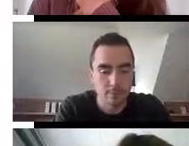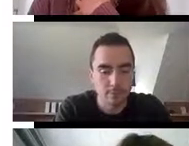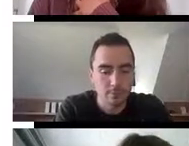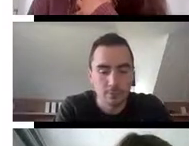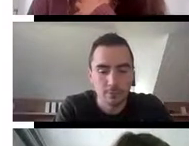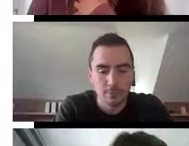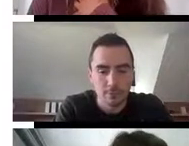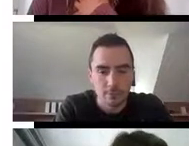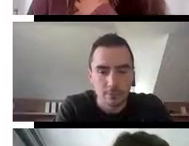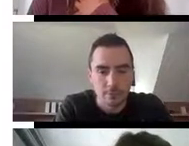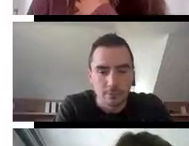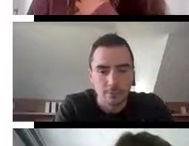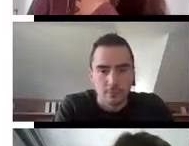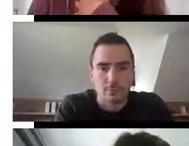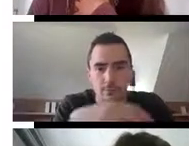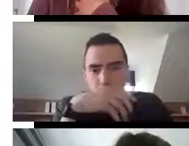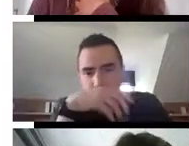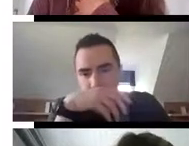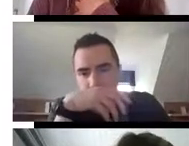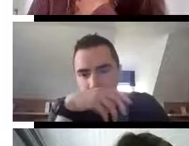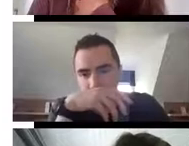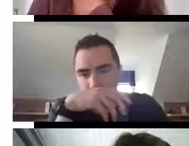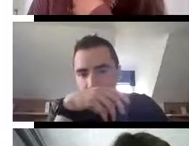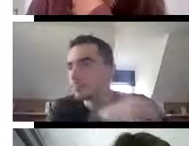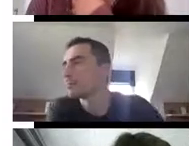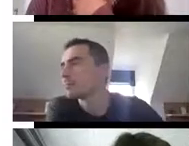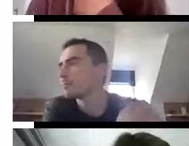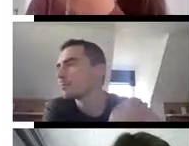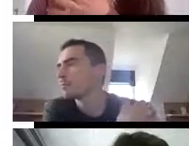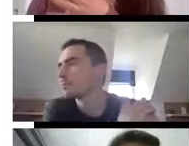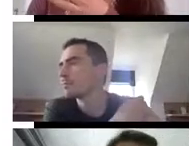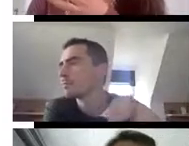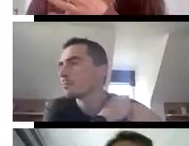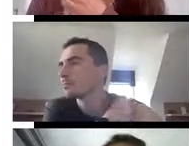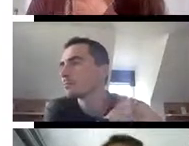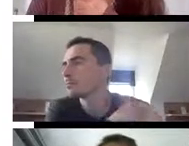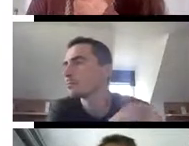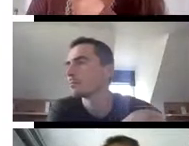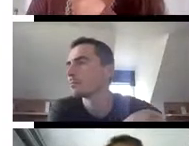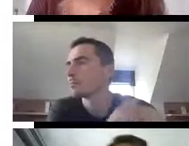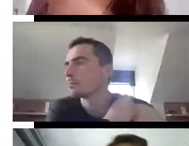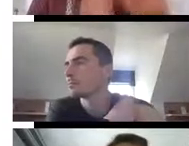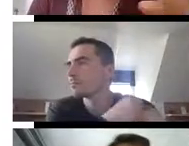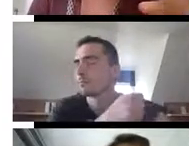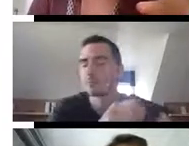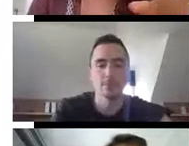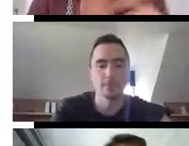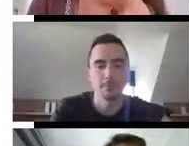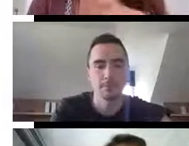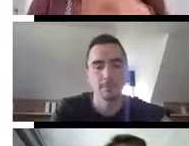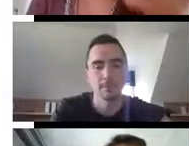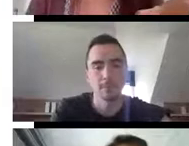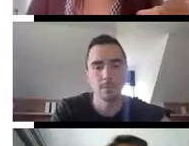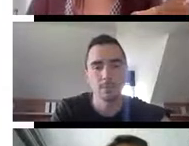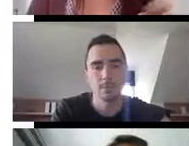2007. Hoe organiseer je die bubbels dan nu concreet? En hoe ga je die gaan verdelen? Ja, het beste is natuurlijk om bubbels die buiten het